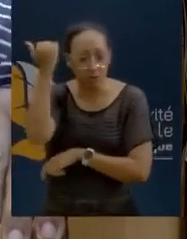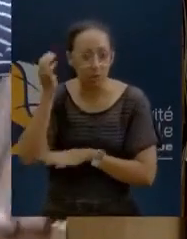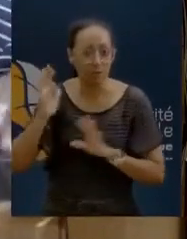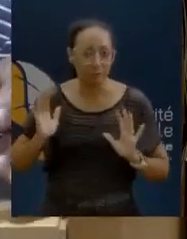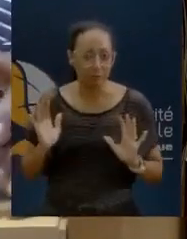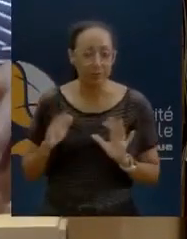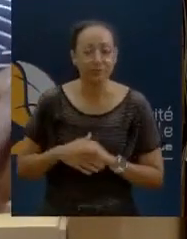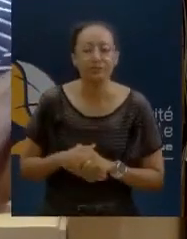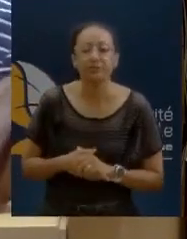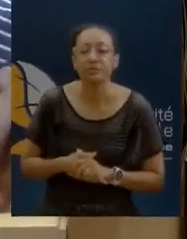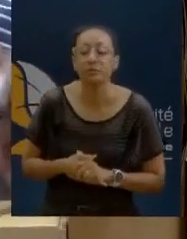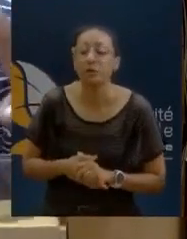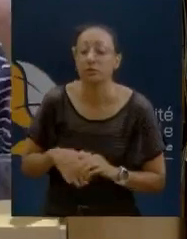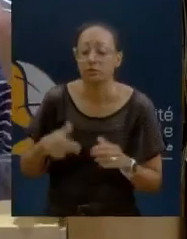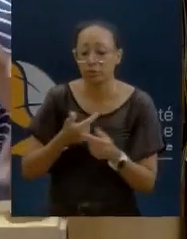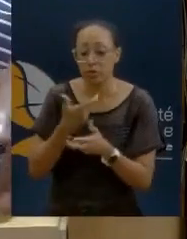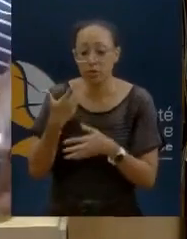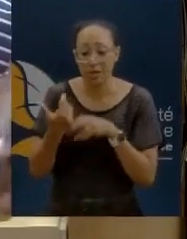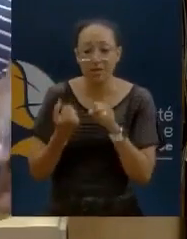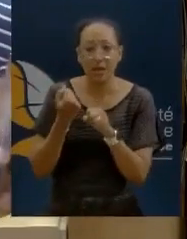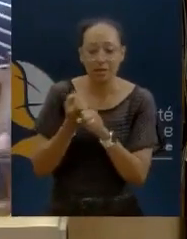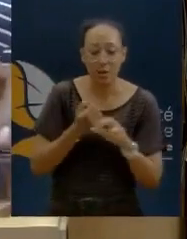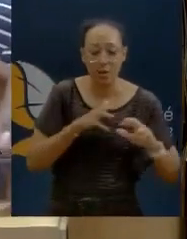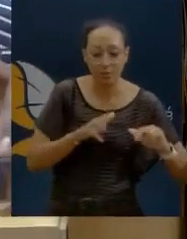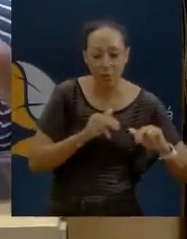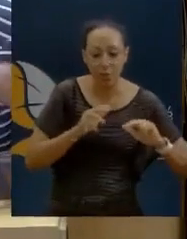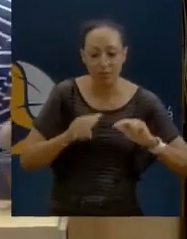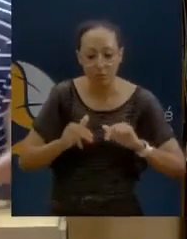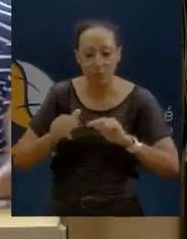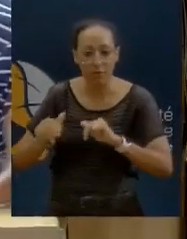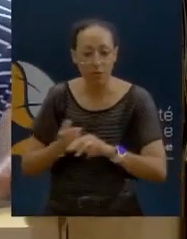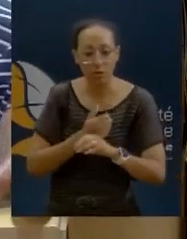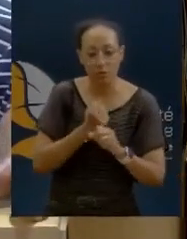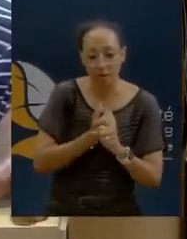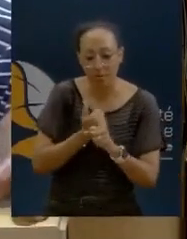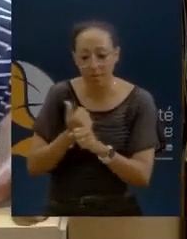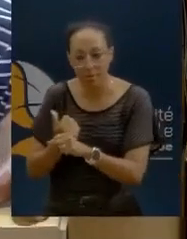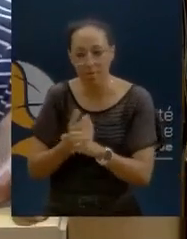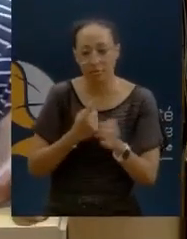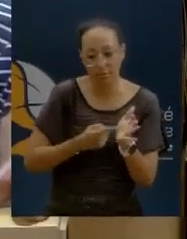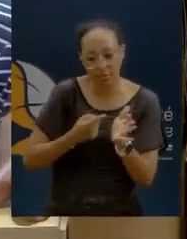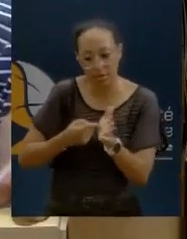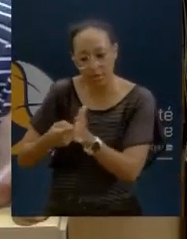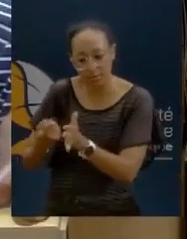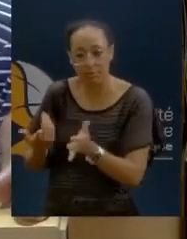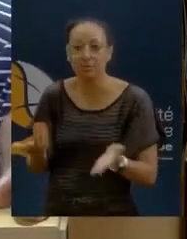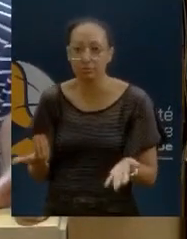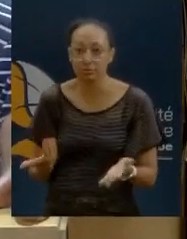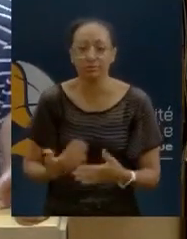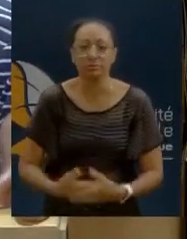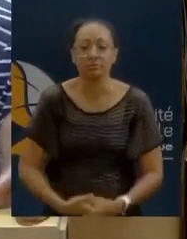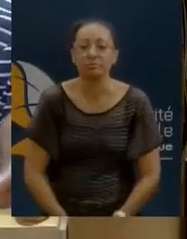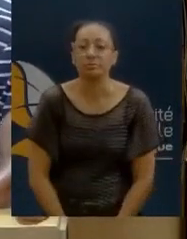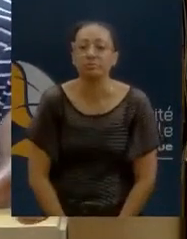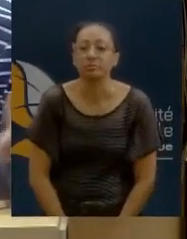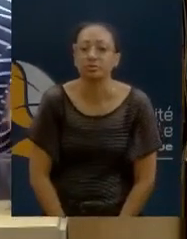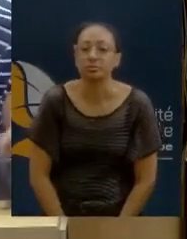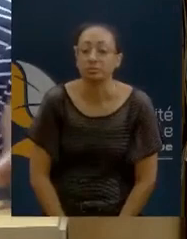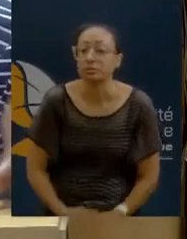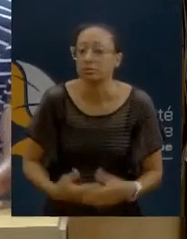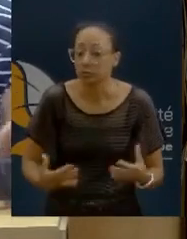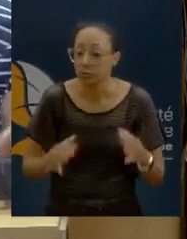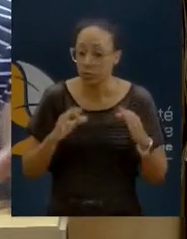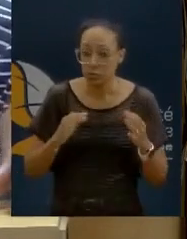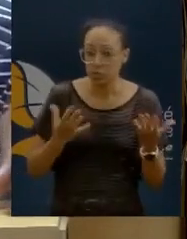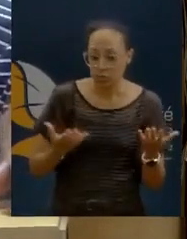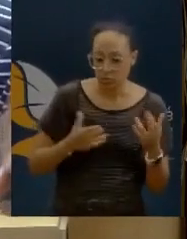Donc, depuis des années, nous passons des conventions et ces conventions sont renouvelées périodiquement. Ça veut dire que dès la